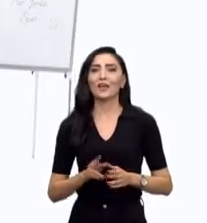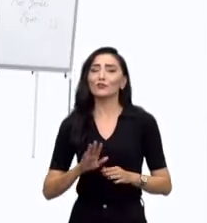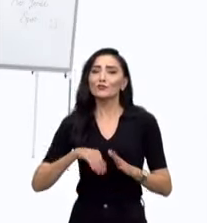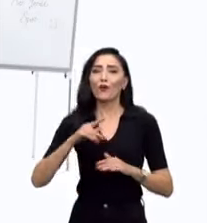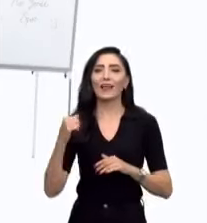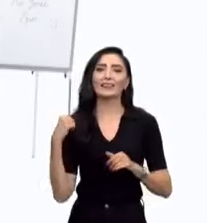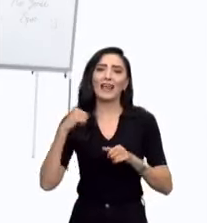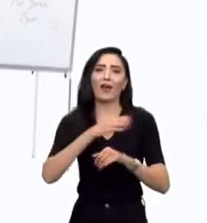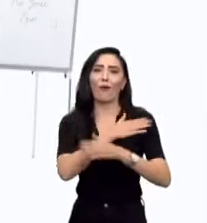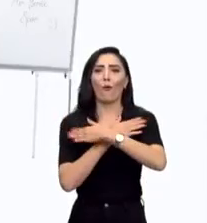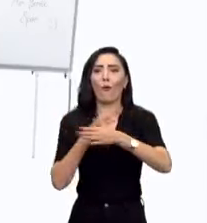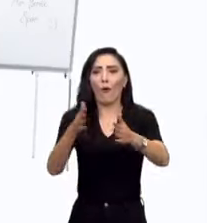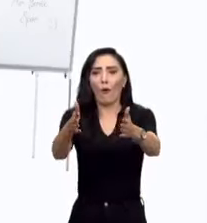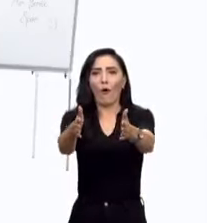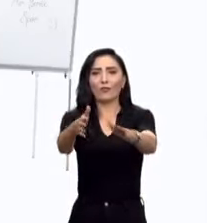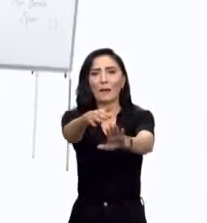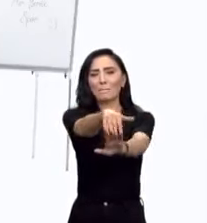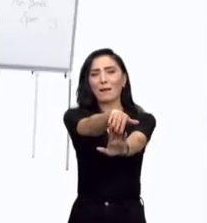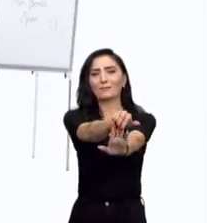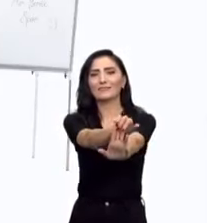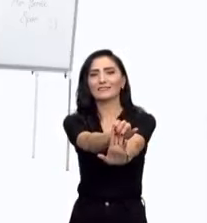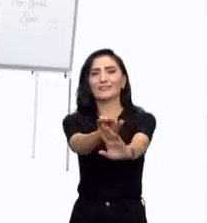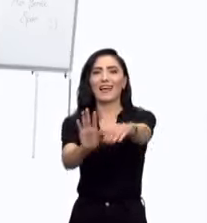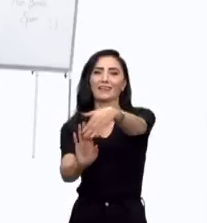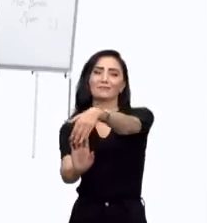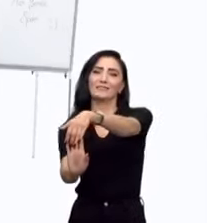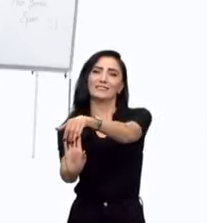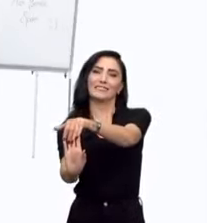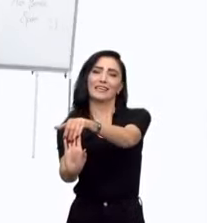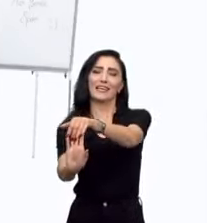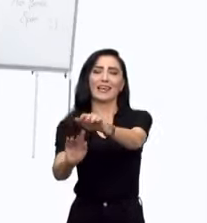Sonra kollar tekrar önde. Bu kez parmaklarımızı esnetiyoruz.